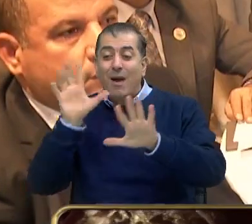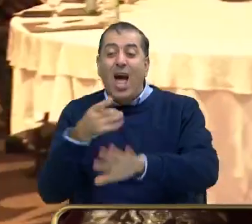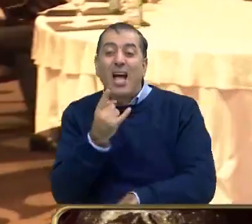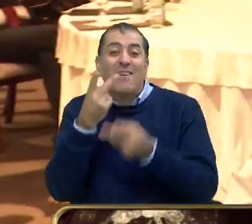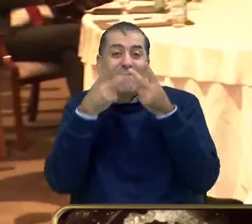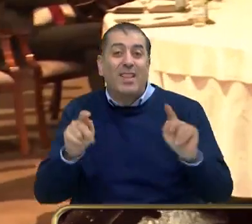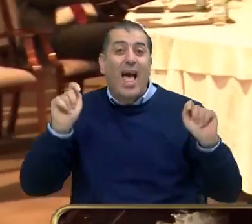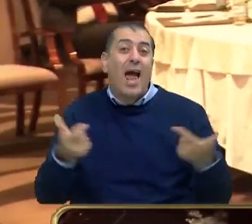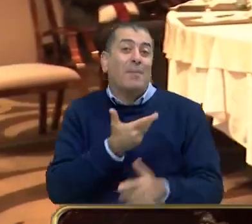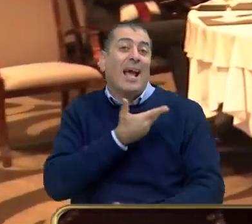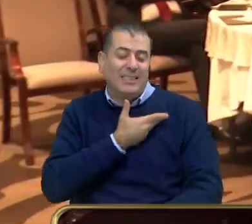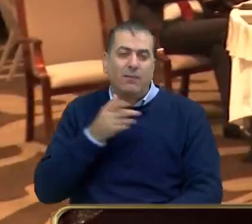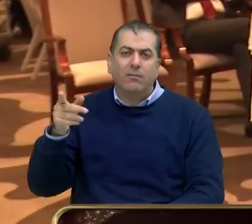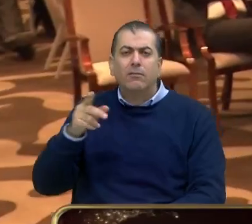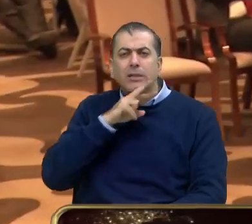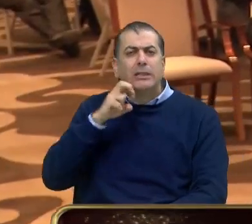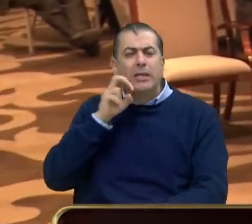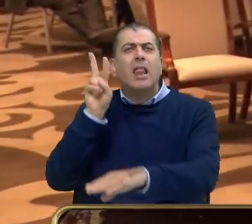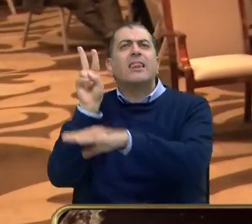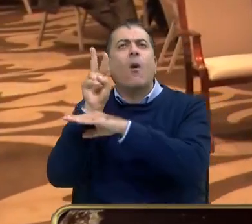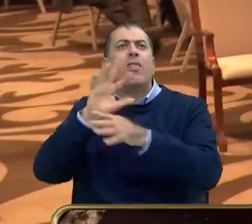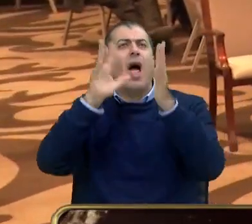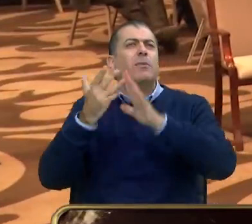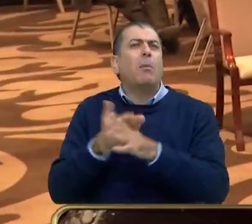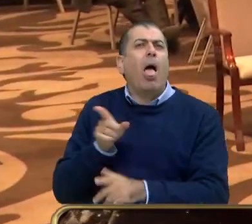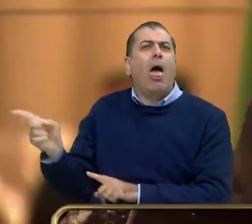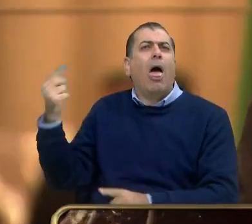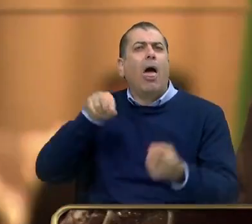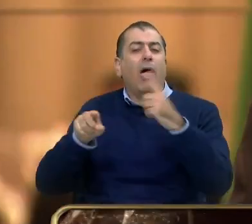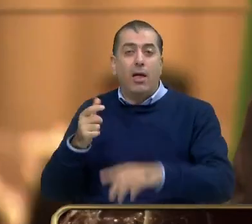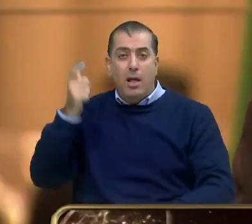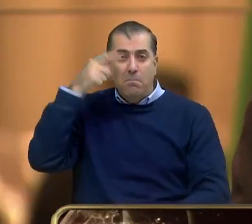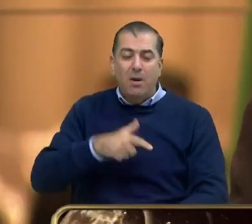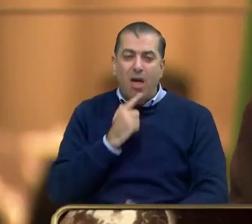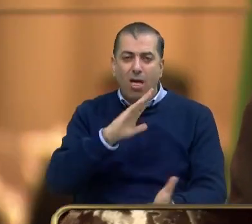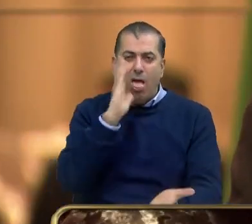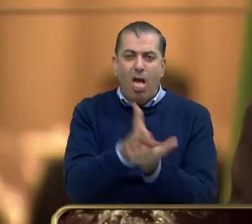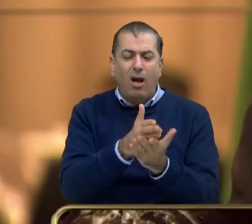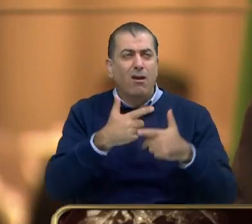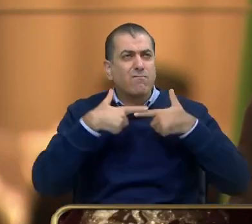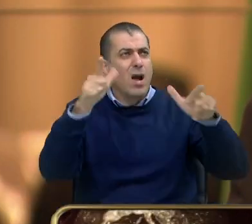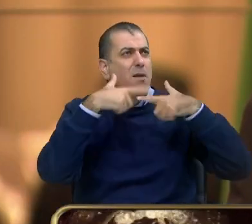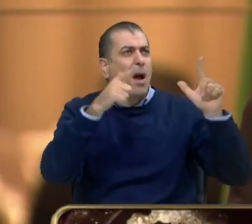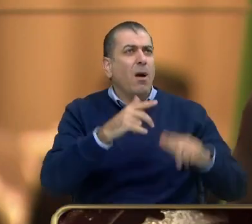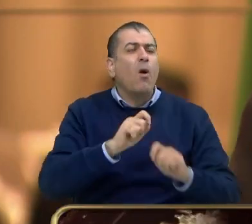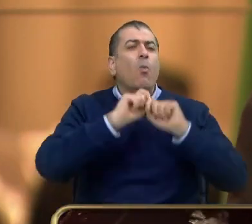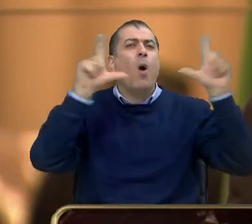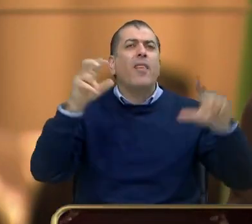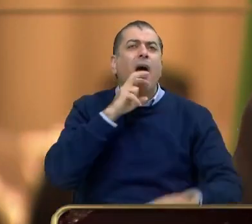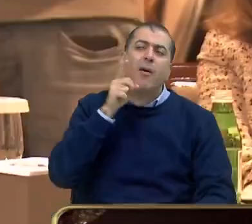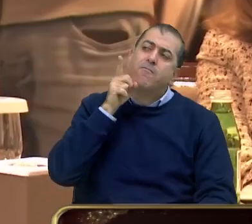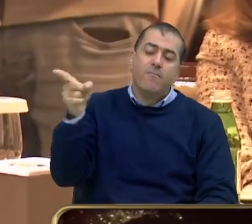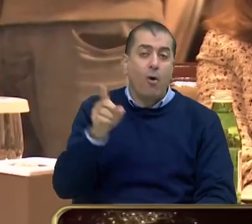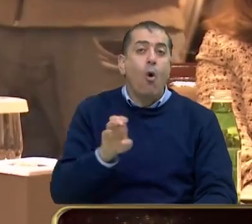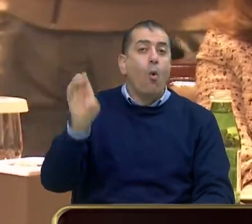الاول مؤكدا ان هذا الجهد الملكي الفاعل كان له الاثر المباشر في تغيير كثير من السياسات الامريكيه والاوروبيه